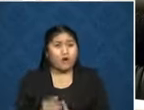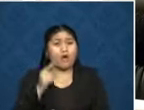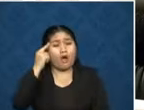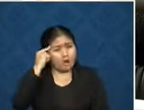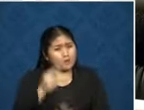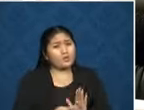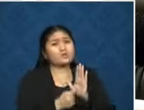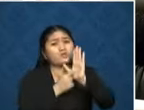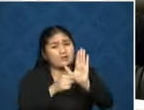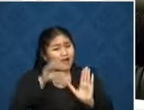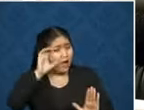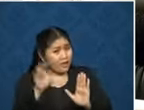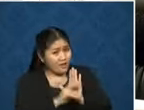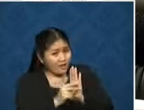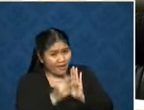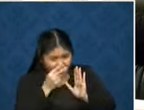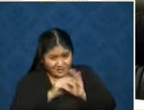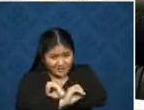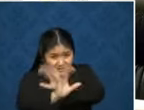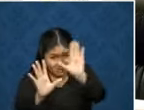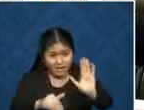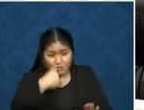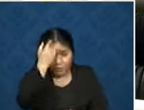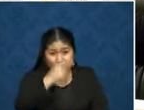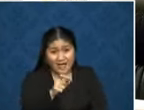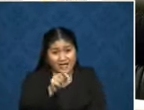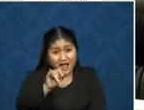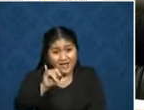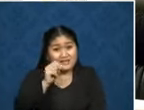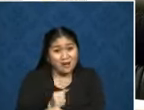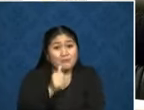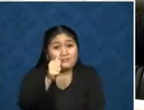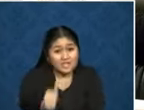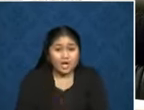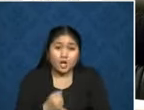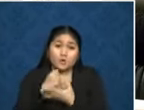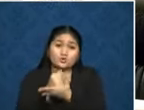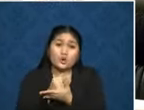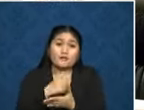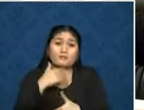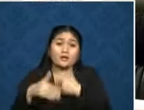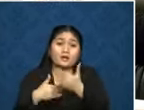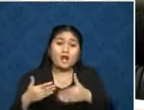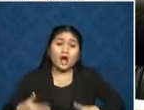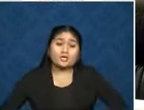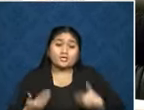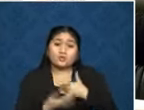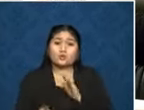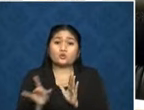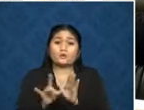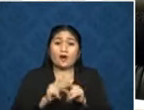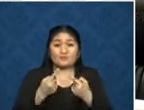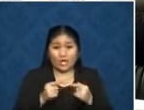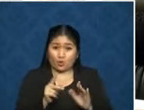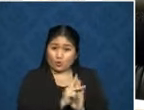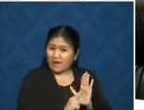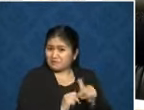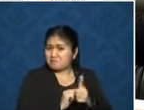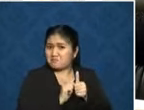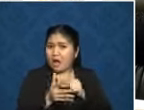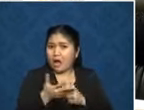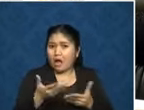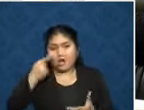นะครับว่า AI แน่นอนว่าสามารถทำได้และช่วยพัฒนาคุณภาพชีวิตแต่สิ่งที่จะตามไม่ทันคือกฎหมาย